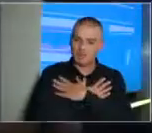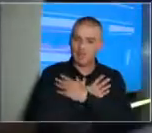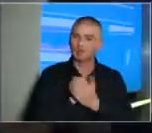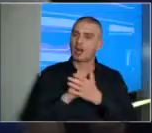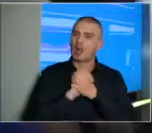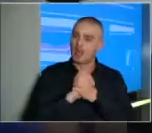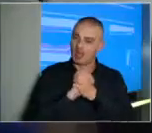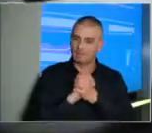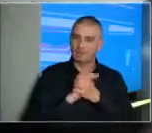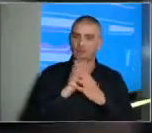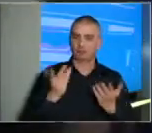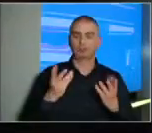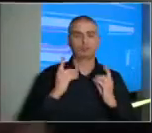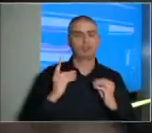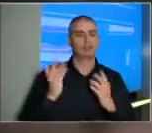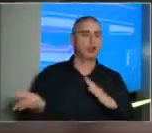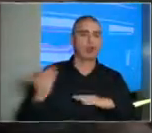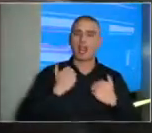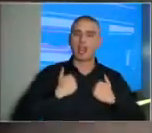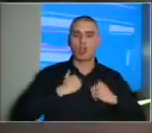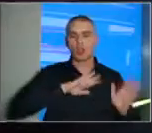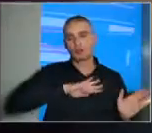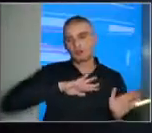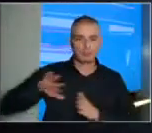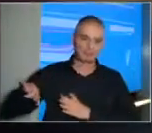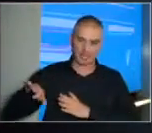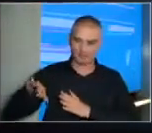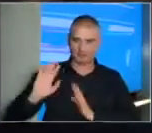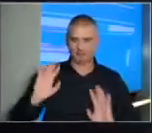אחווה, דרך של ראות, דרך ששמה את כל האגו בצד.